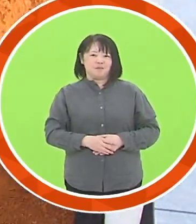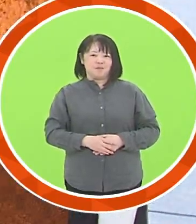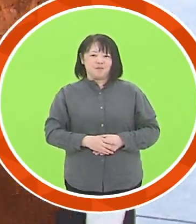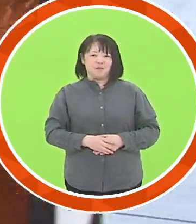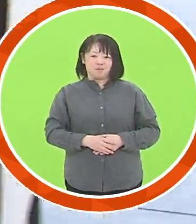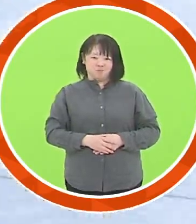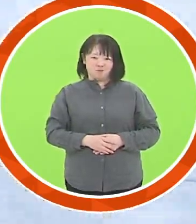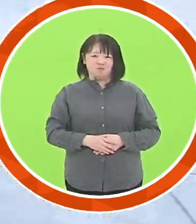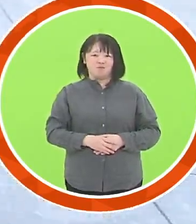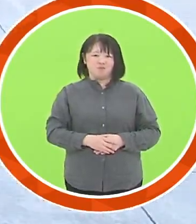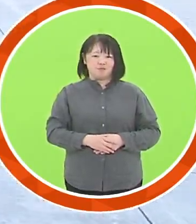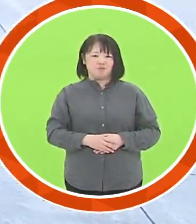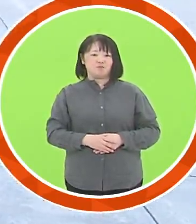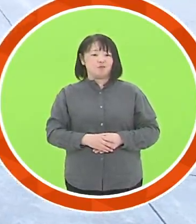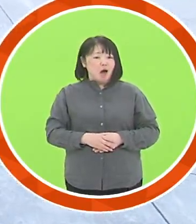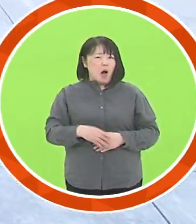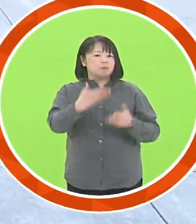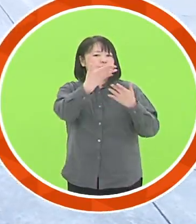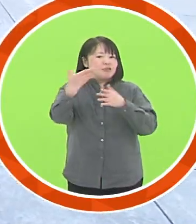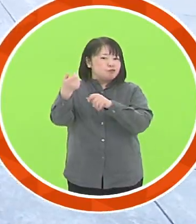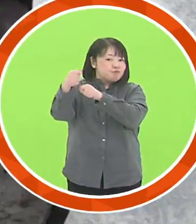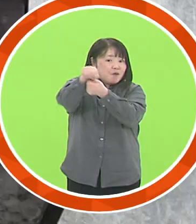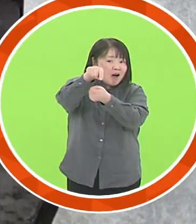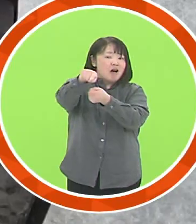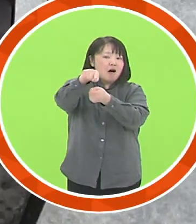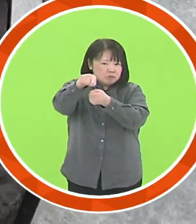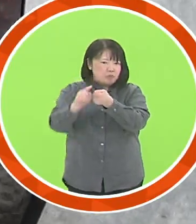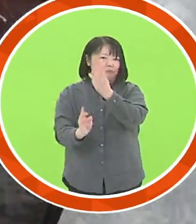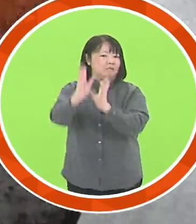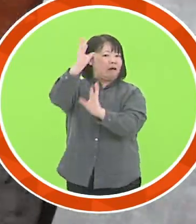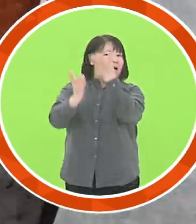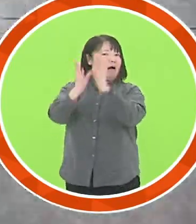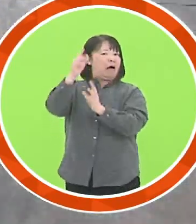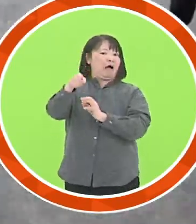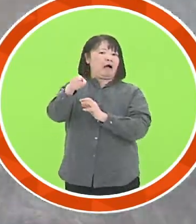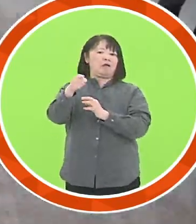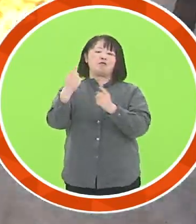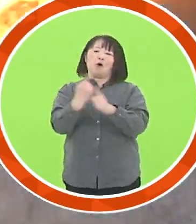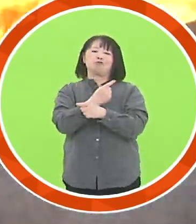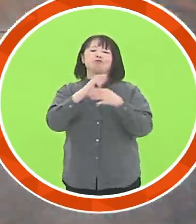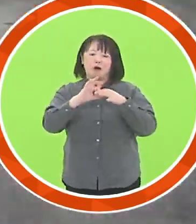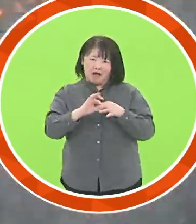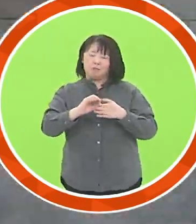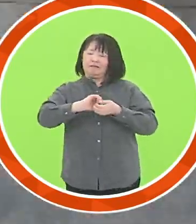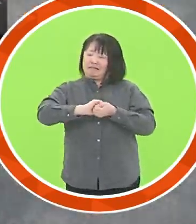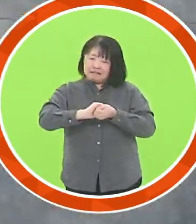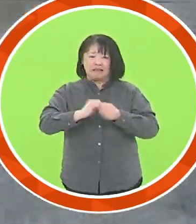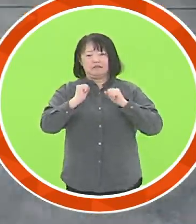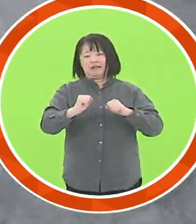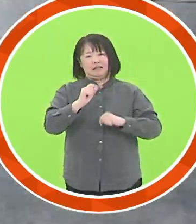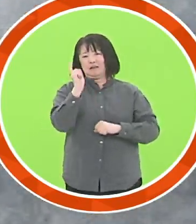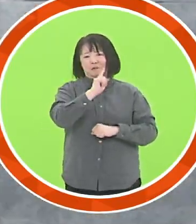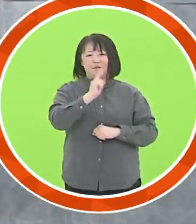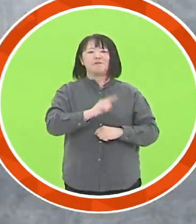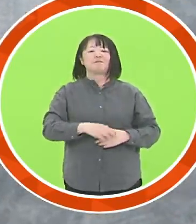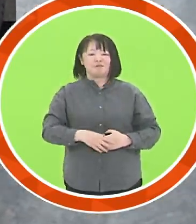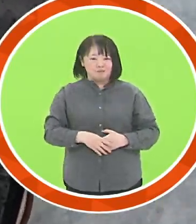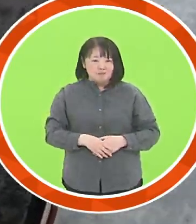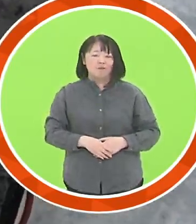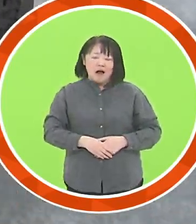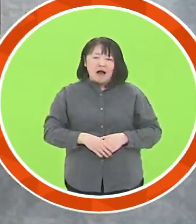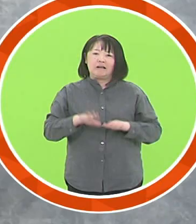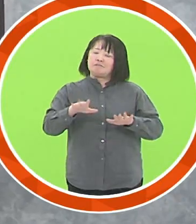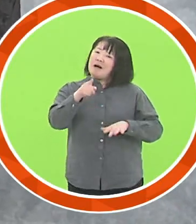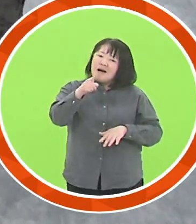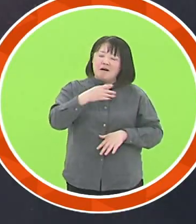うわー、はい、水をかけるとこのように火が大きくなりますので、絶対にやってはいけません。 そうですね、今ので分か